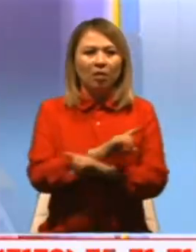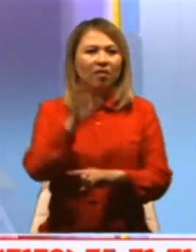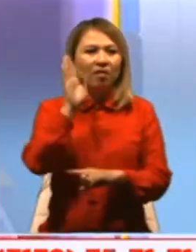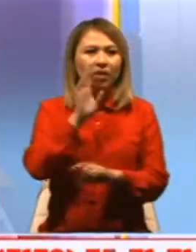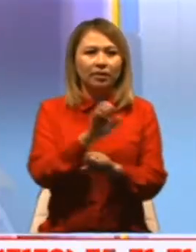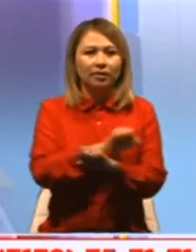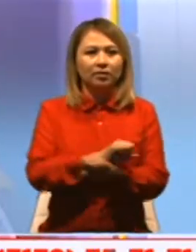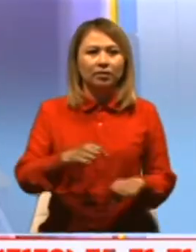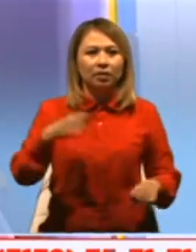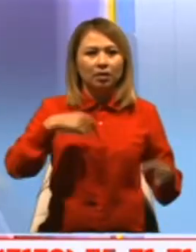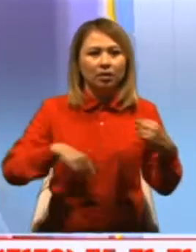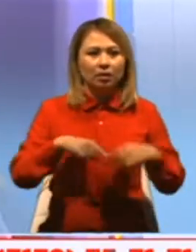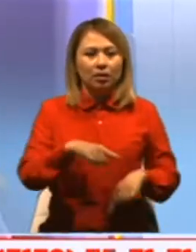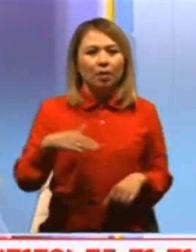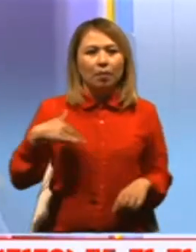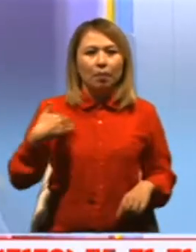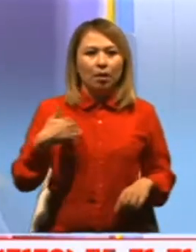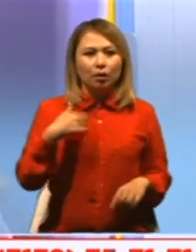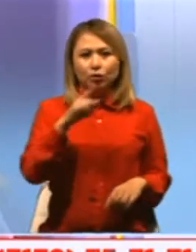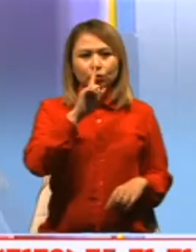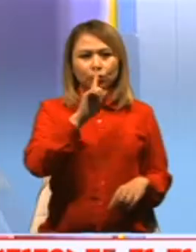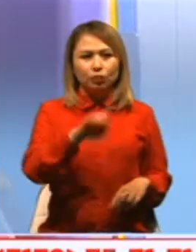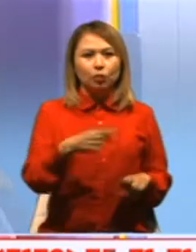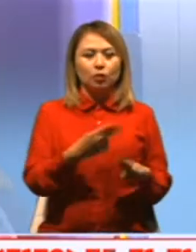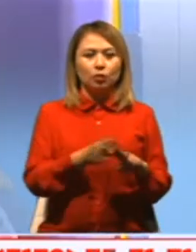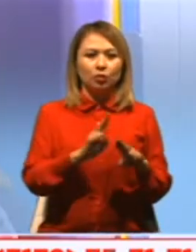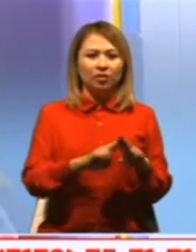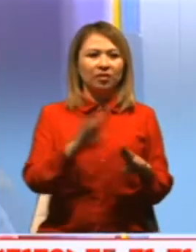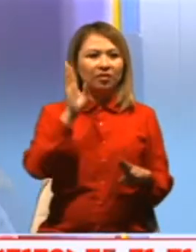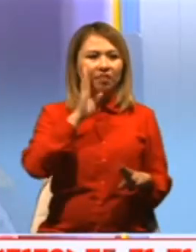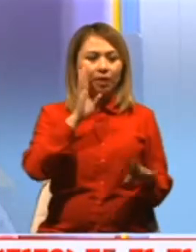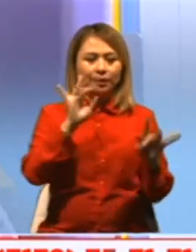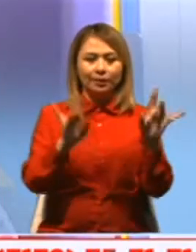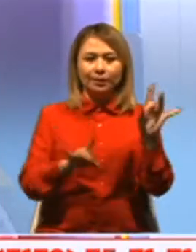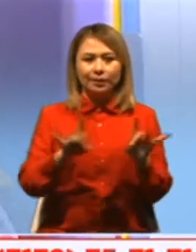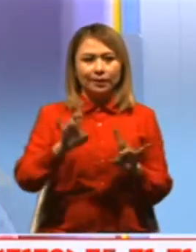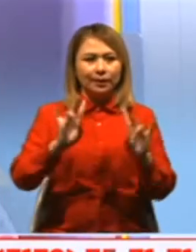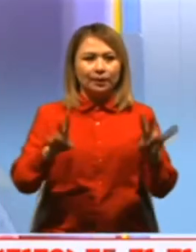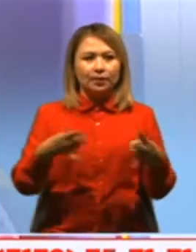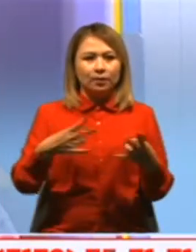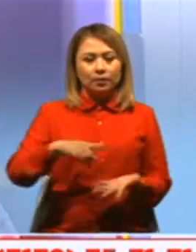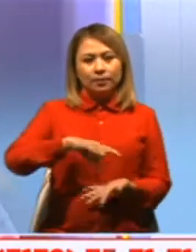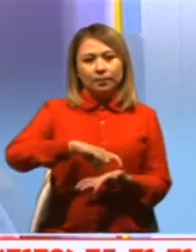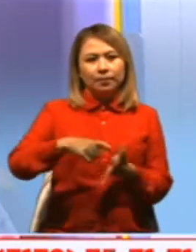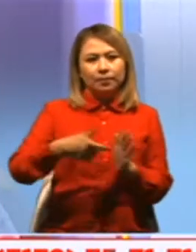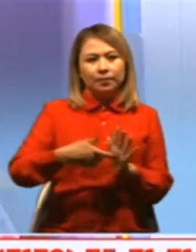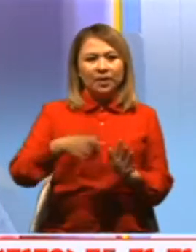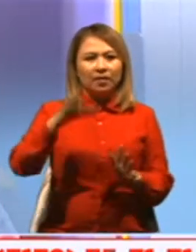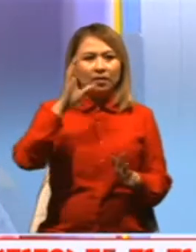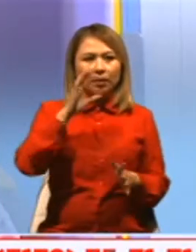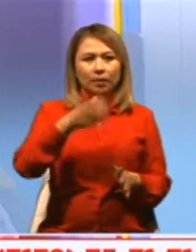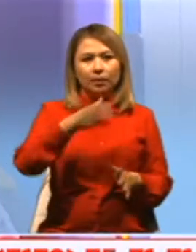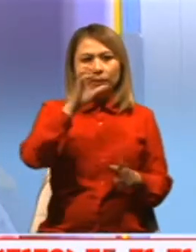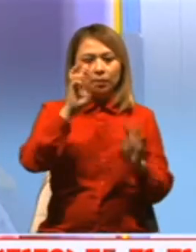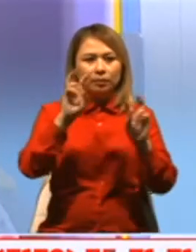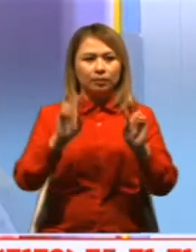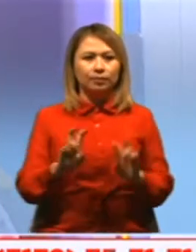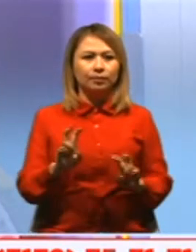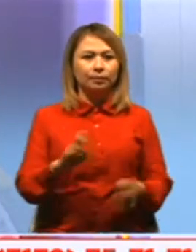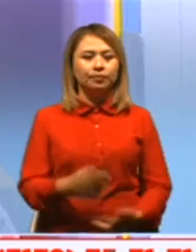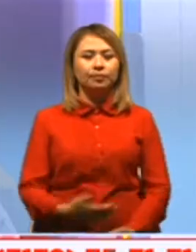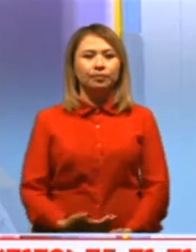бізде ағзаға қажетті ешқандай элемент қалмайды. Сол себепті суды қайнатпай бөлме температурасында берген дұрыс, барынша отырып ішкізгеніңіз